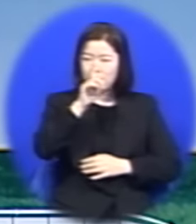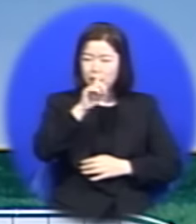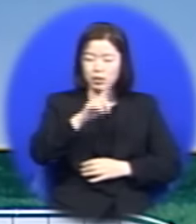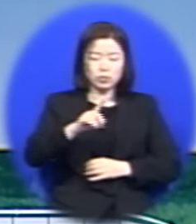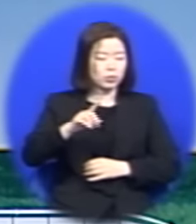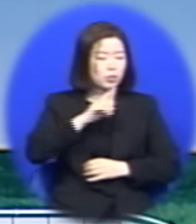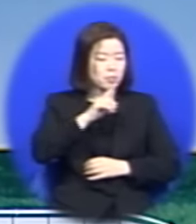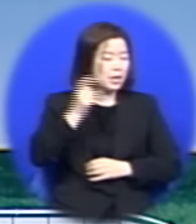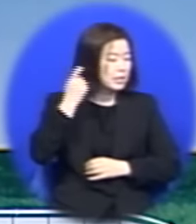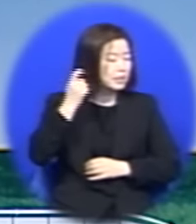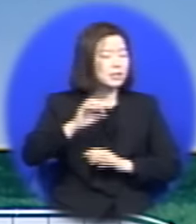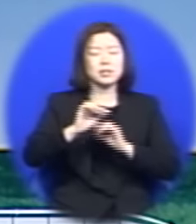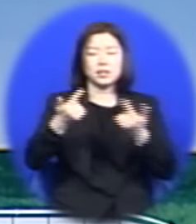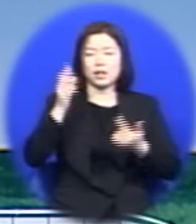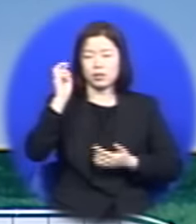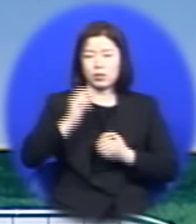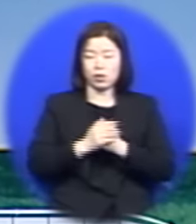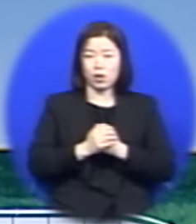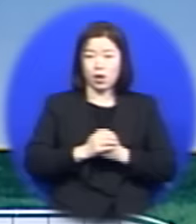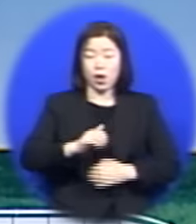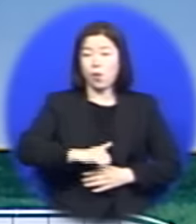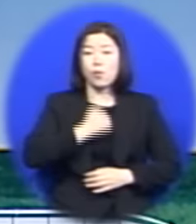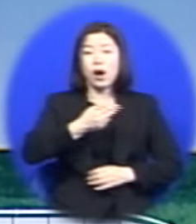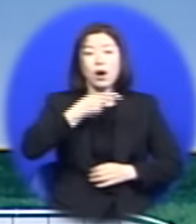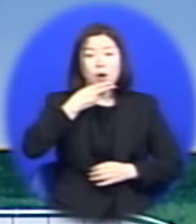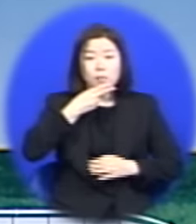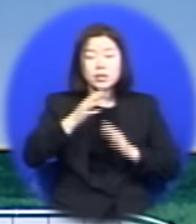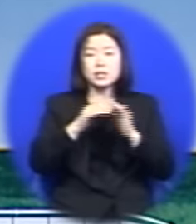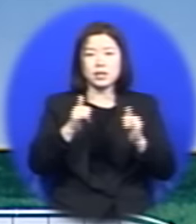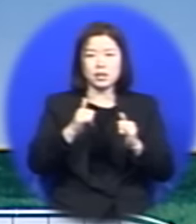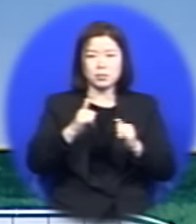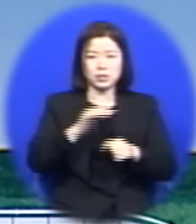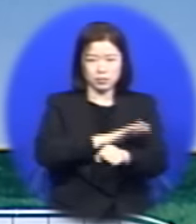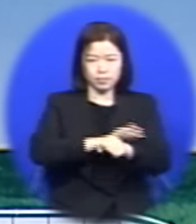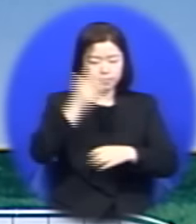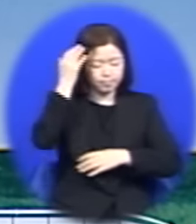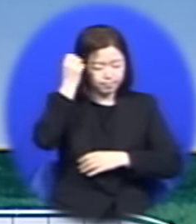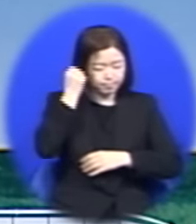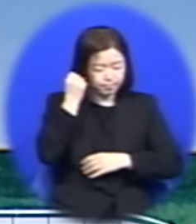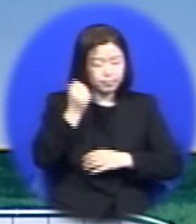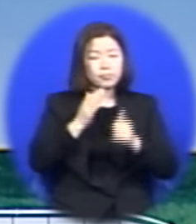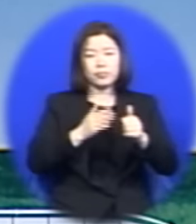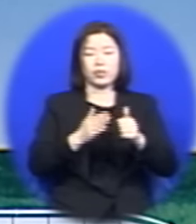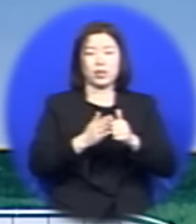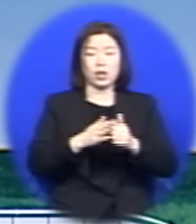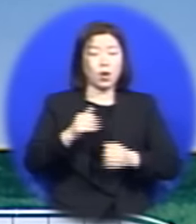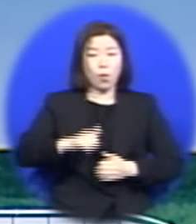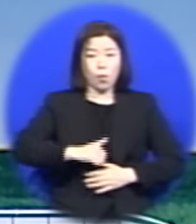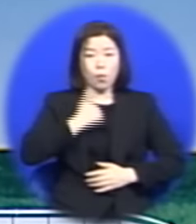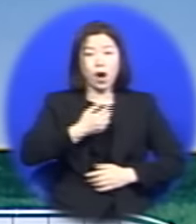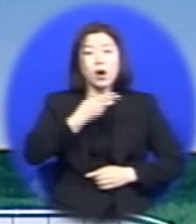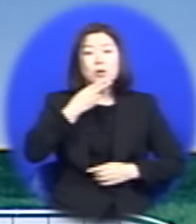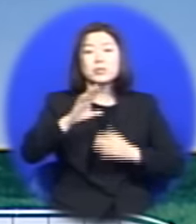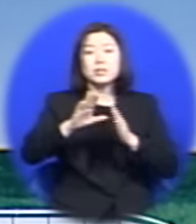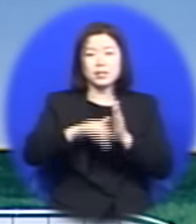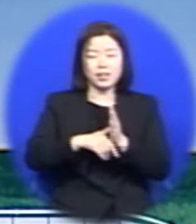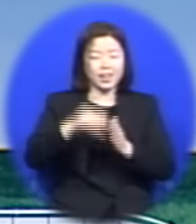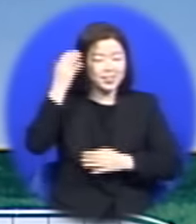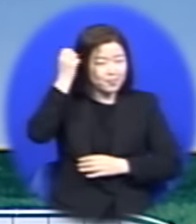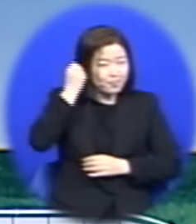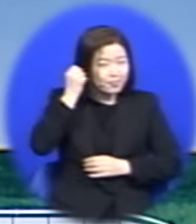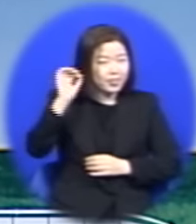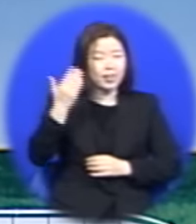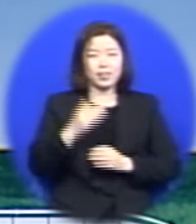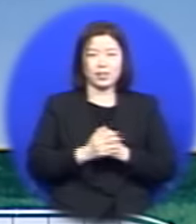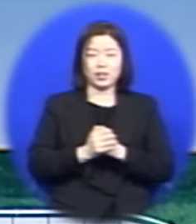거예요. 화 안 난 사람들은 새겨 들으세요. 화 안 날 때 새겨 들어야 돼요. 화 안 날 때. 그래야